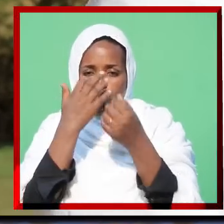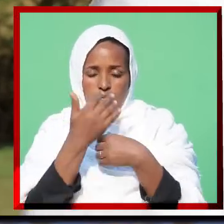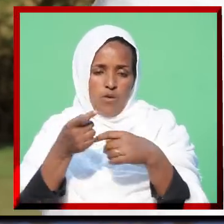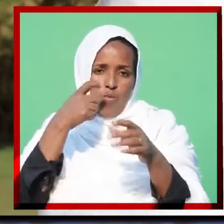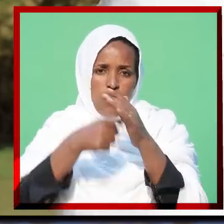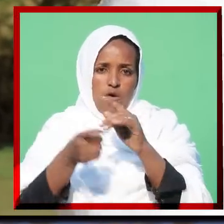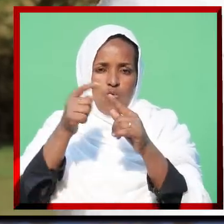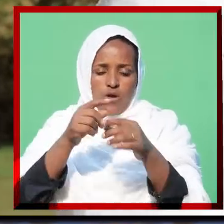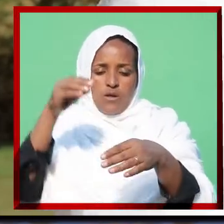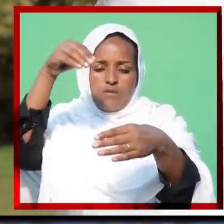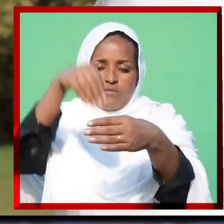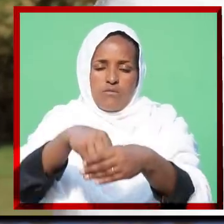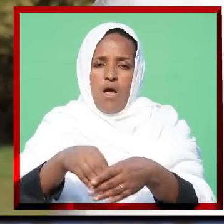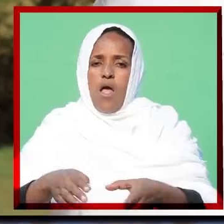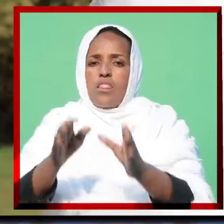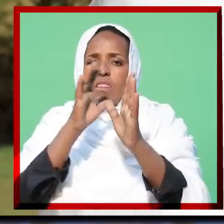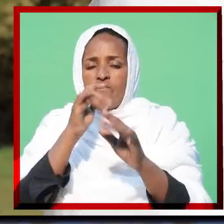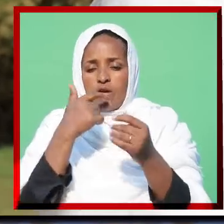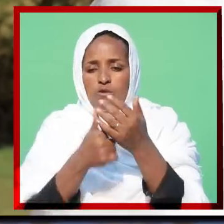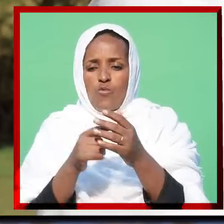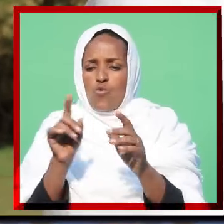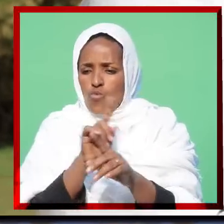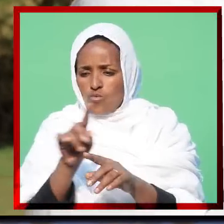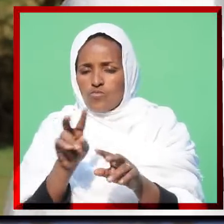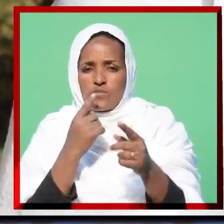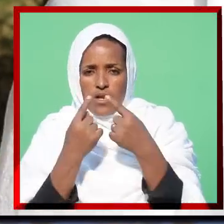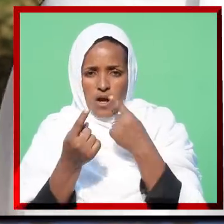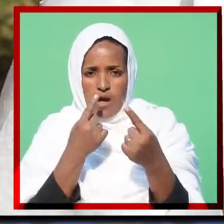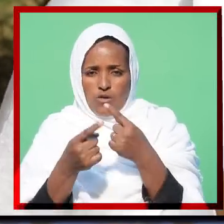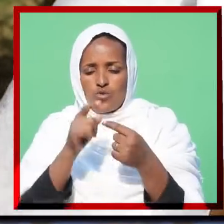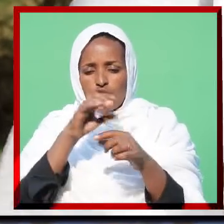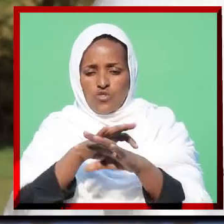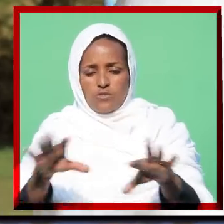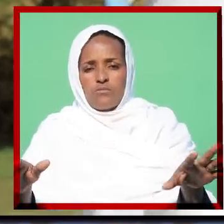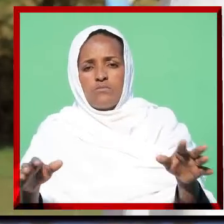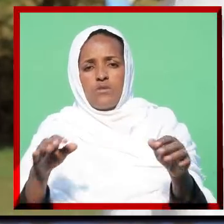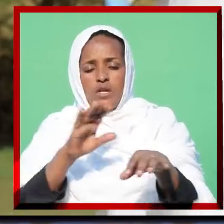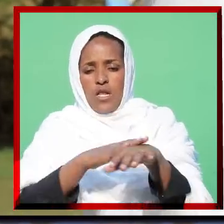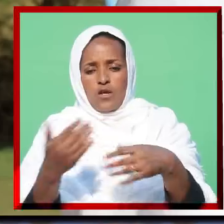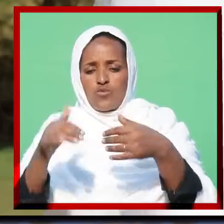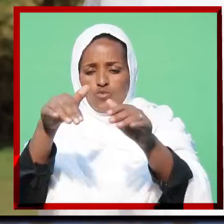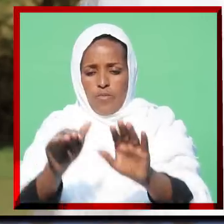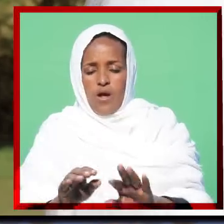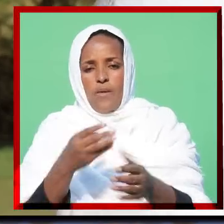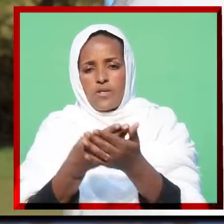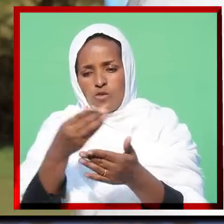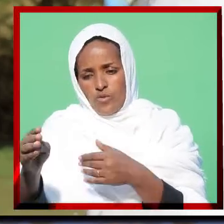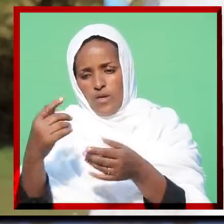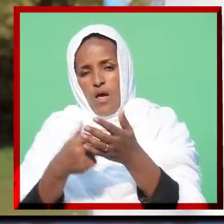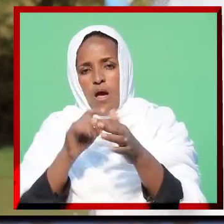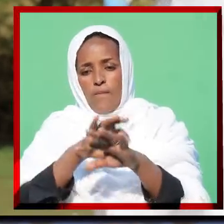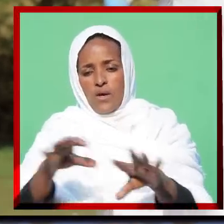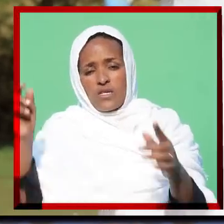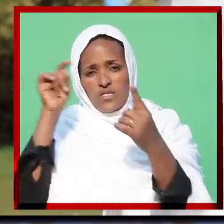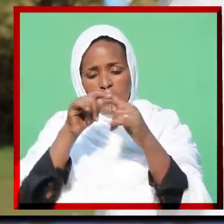ነውና ወደ መባልን ጨምረው አልተፈቀደም አሉ። ተማክረውም የሸክላ ሰሪውን መሬት ለእንግዶች መቃብር ገዙበት። ስለዚህ አመረት